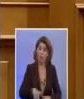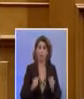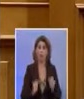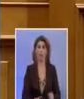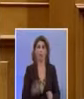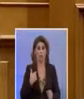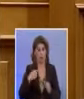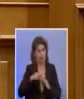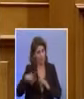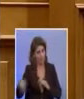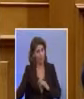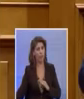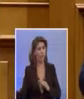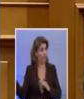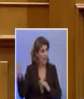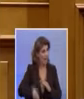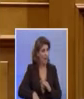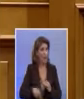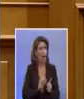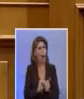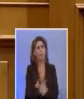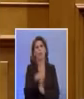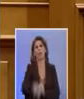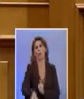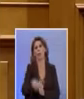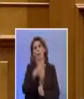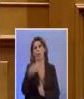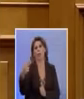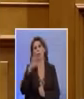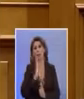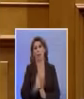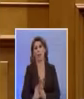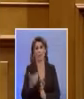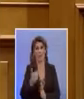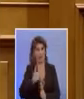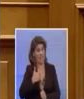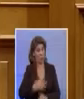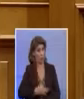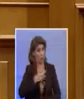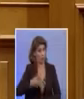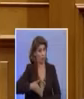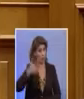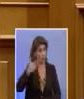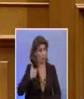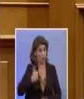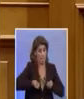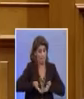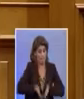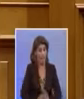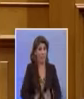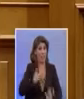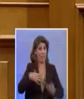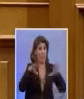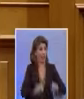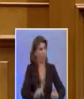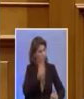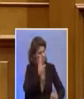μόλις κατέβω, και να αποκαταστήσετε αυτή την αλήθεια. Αν εγώ, κύριε Μητσοτάκη, είμαι παιδί των καταλήψεων, που πράγματι